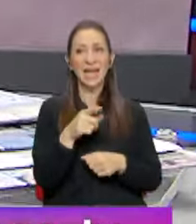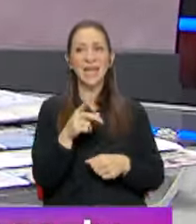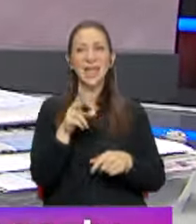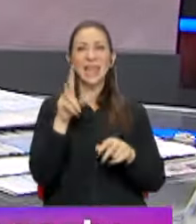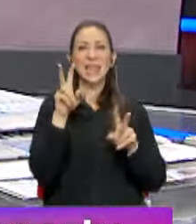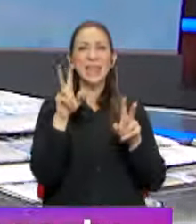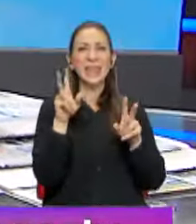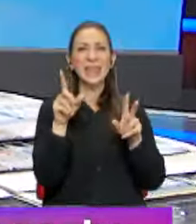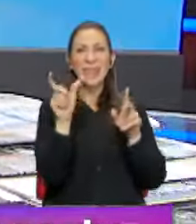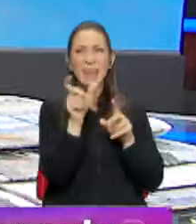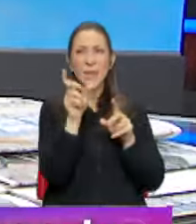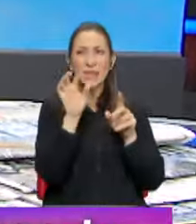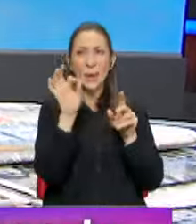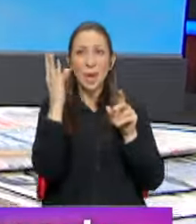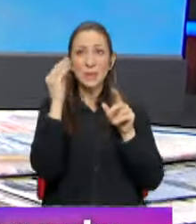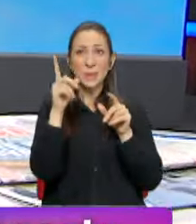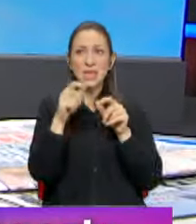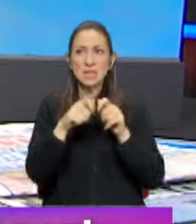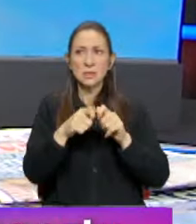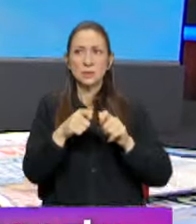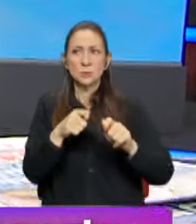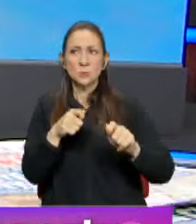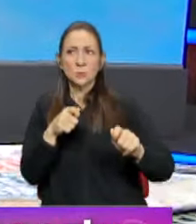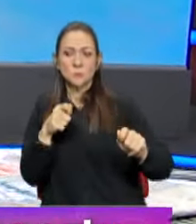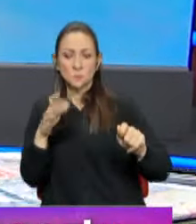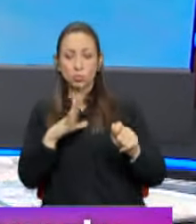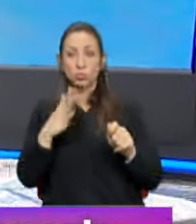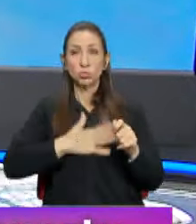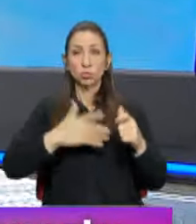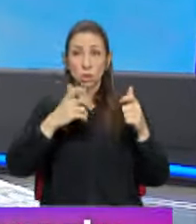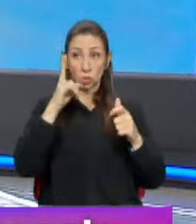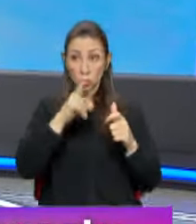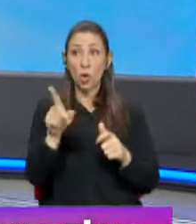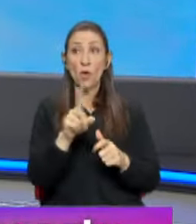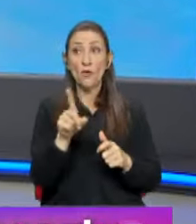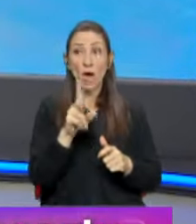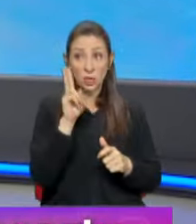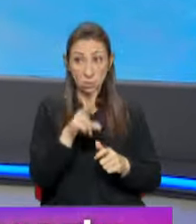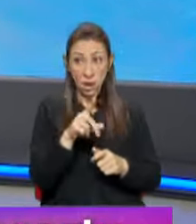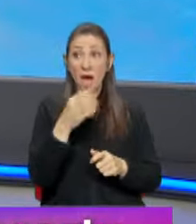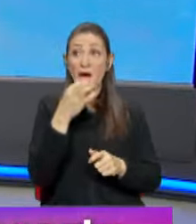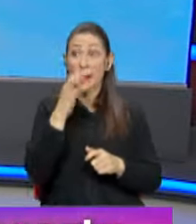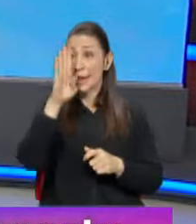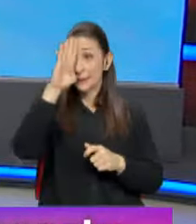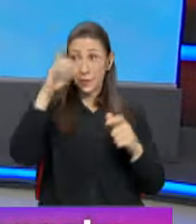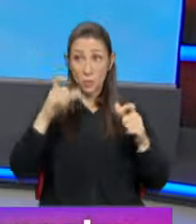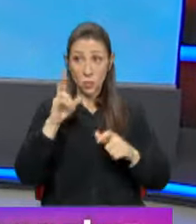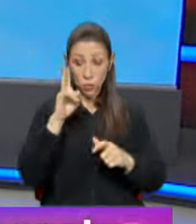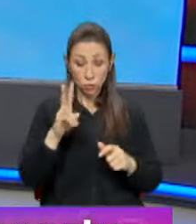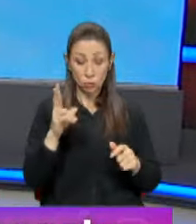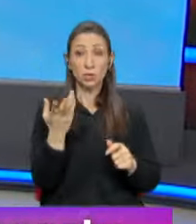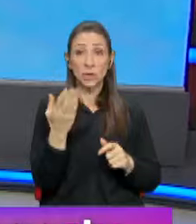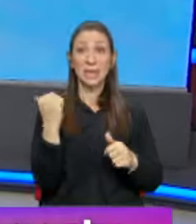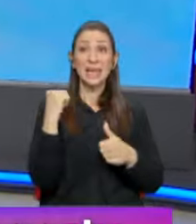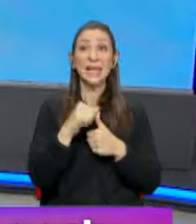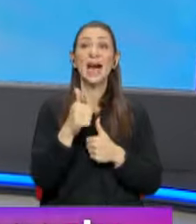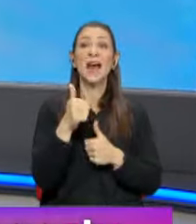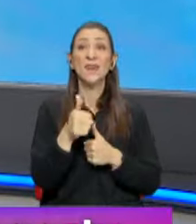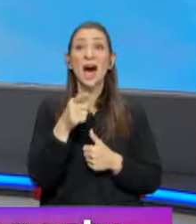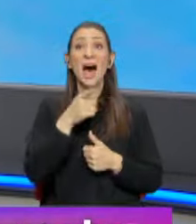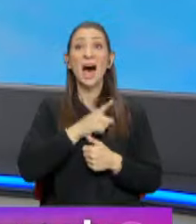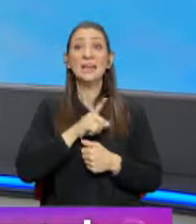kelimenin tam anlamıyla bir gerilim yaşanıyor. Bunu Bursa'da görüyorsunuz, Şanlıurfa'da görüyorsunuz, Ankara'da, İstanbul'da Yeniden